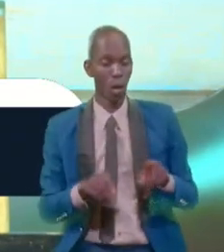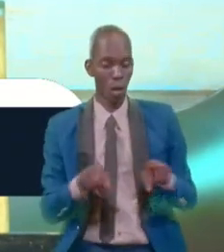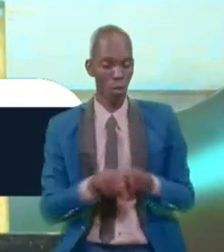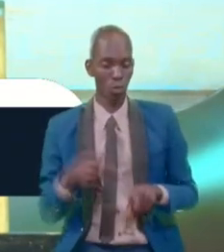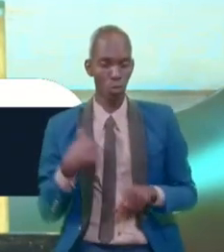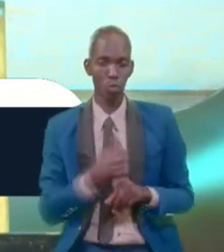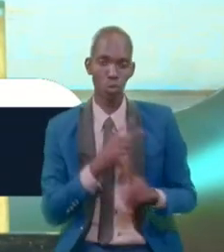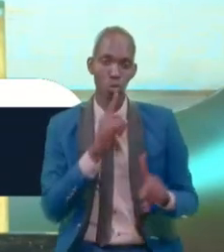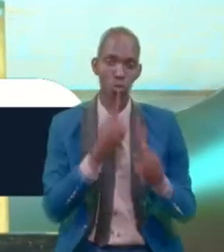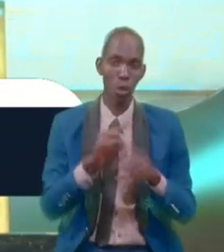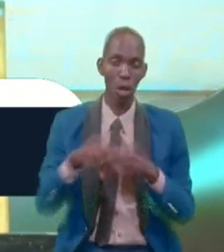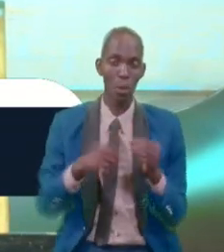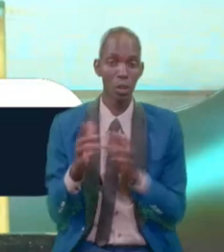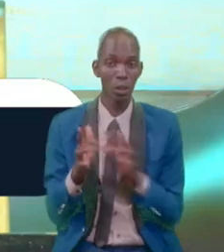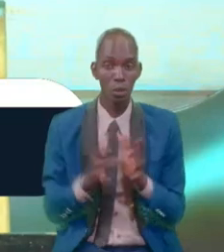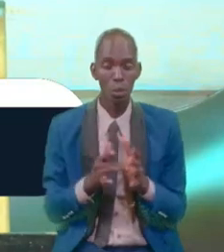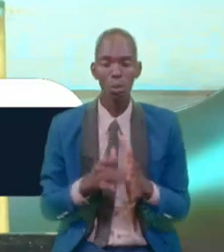Jésus, mais on ne comprend pas.